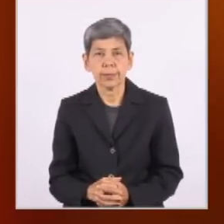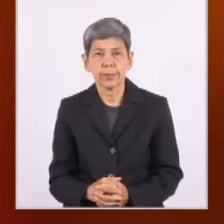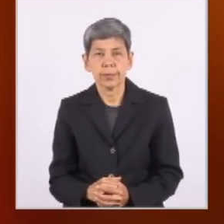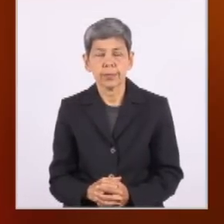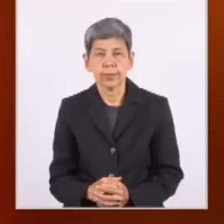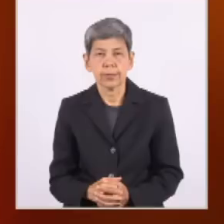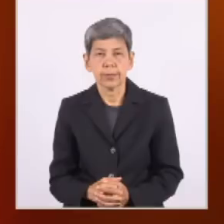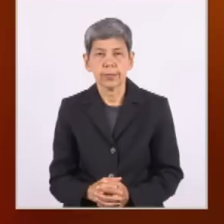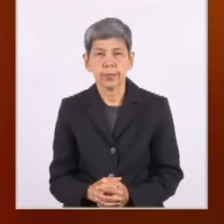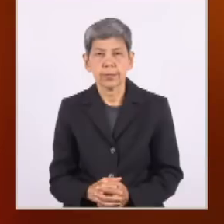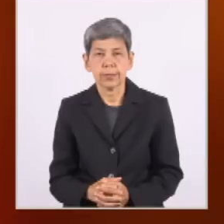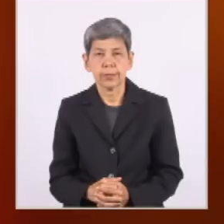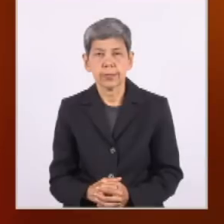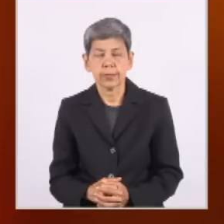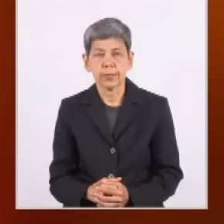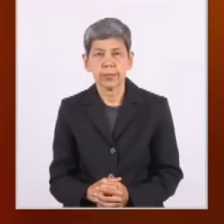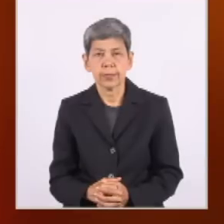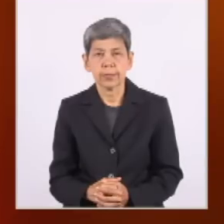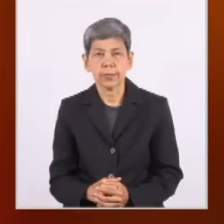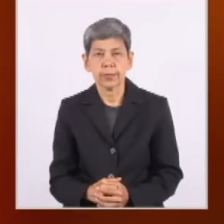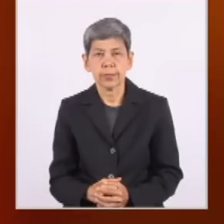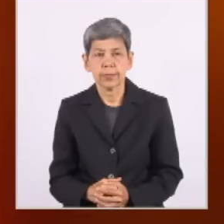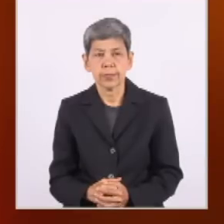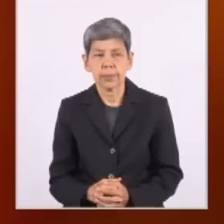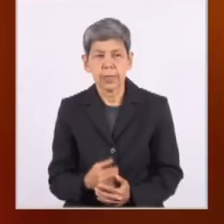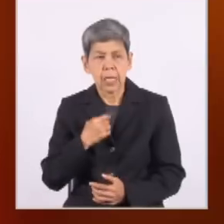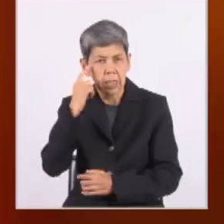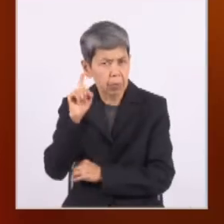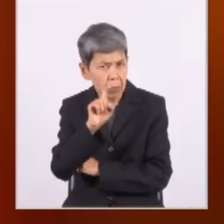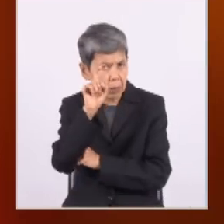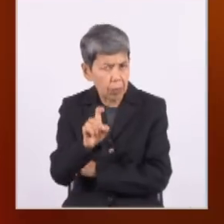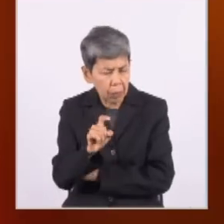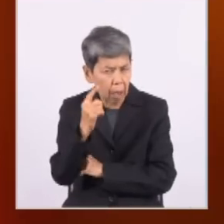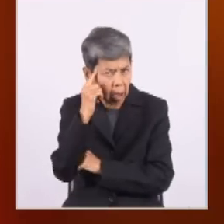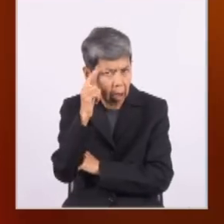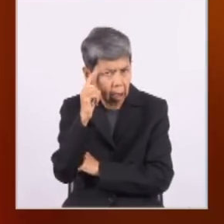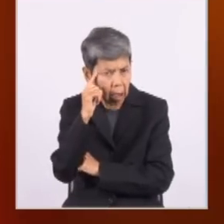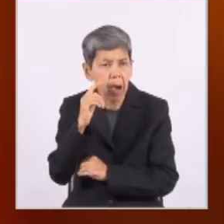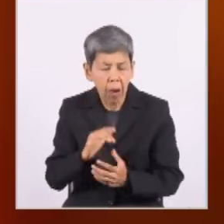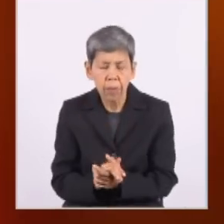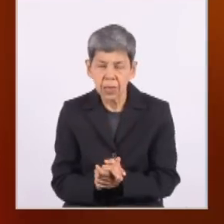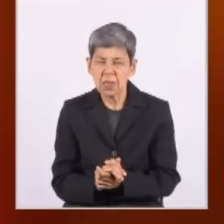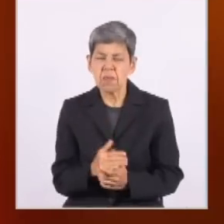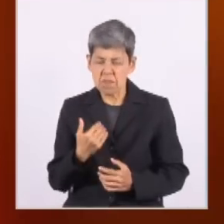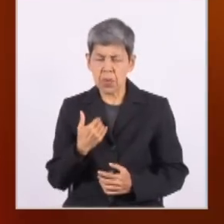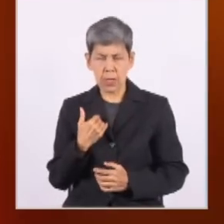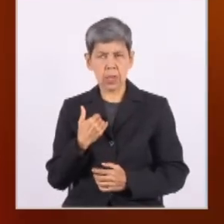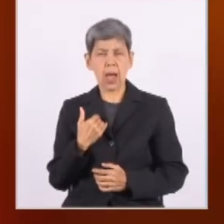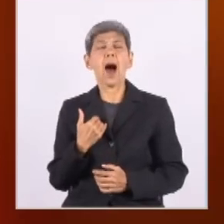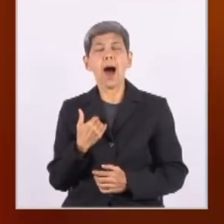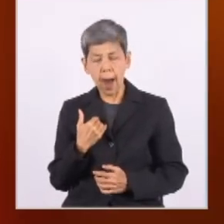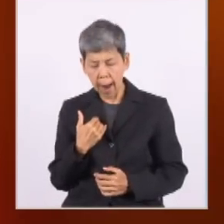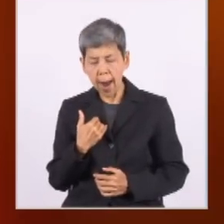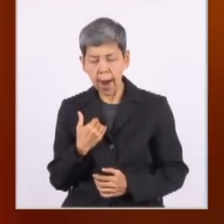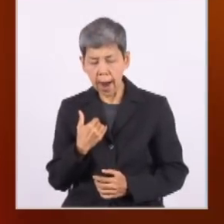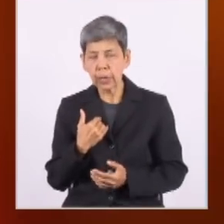พาโลโกฏิภาวะวันอาสาอะไรอยู่ความสงสัยทั้งหลายทั้งปวงเนี่ยนะครับมันก็มีความจริงปรากฏในเช้า